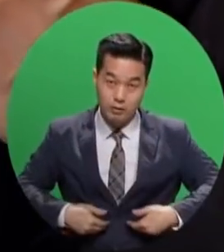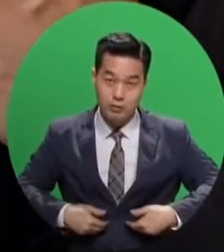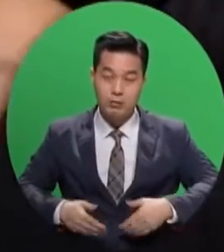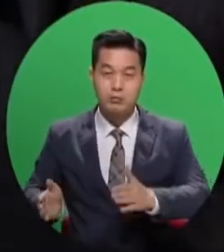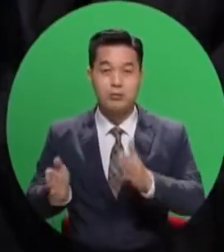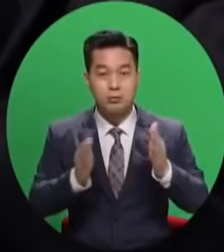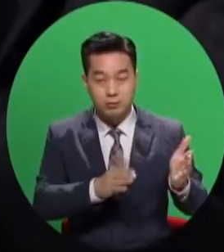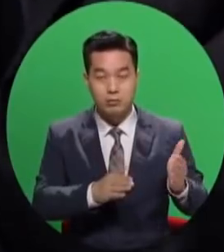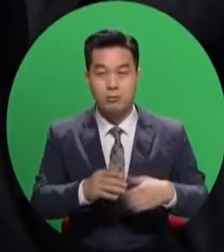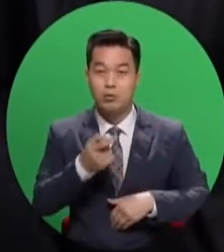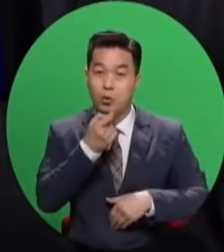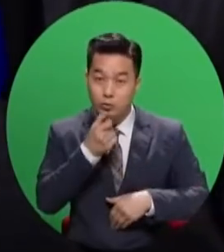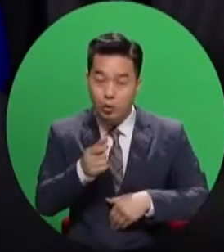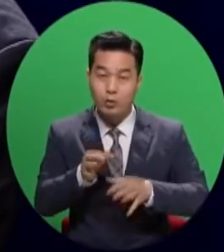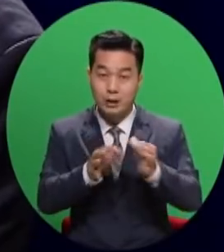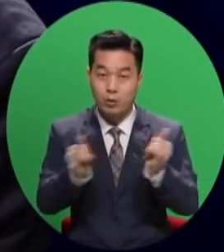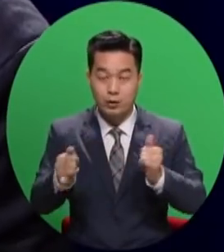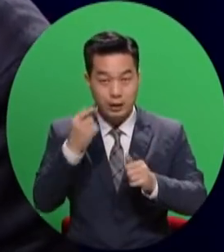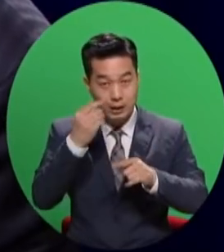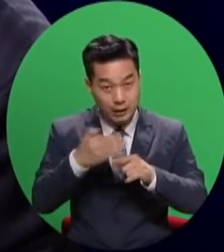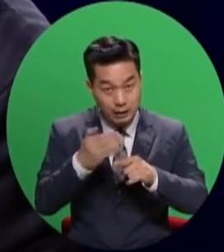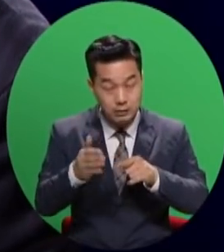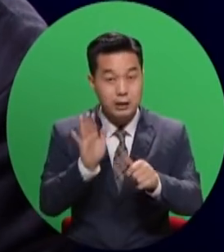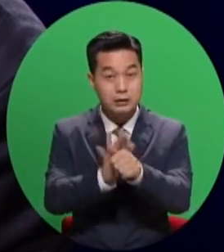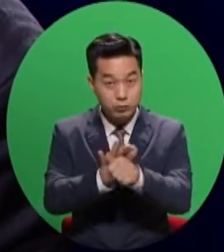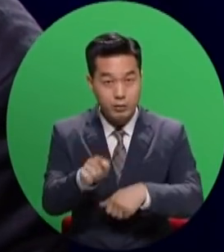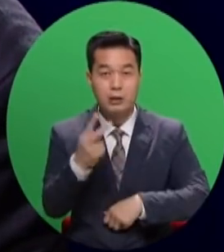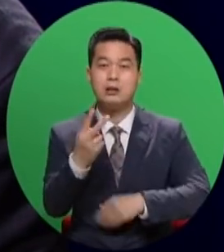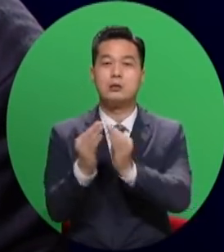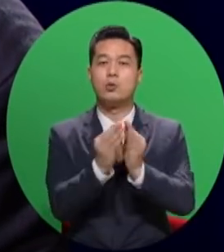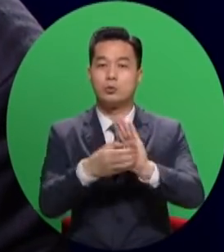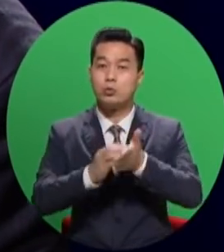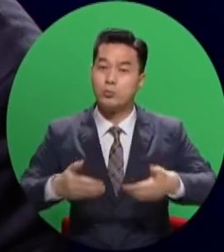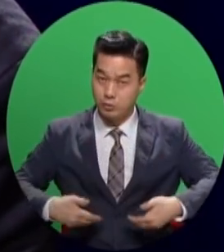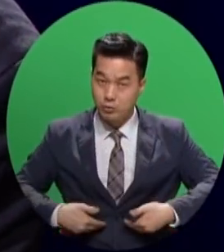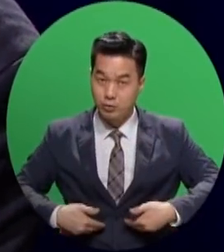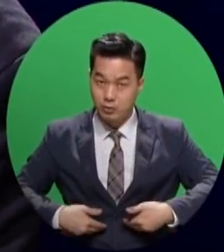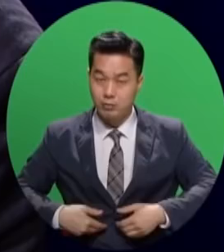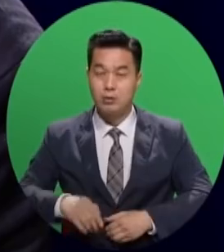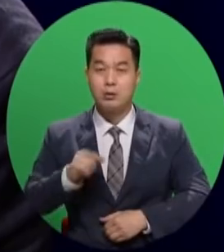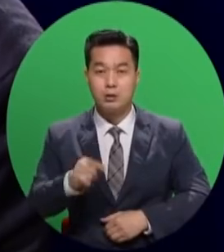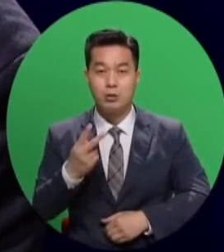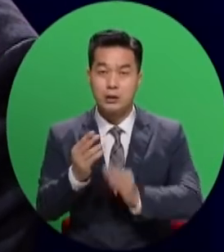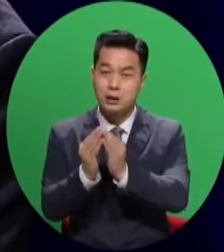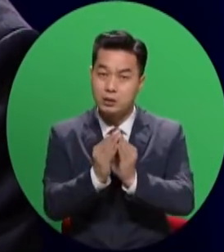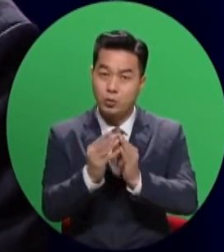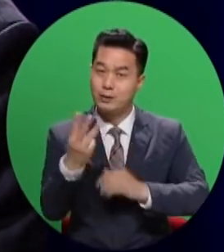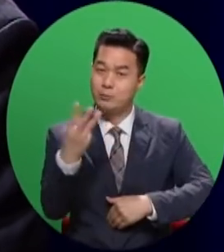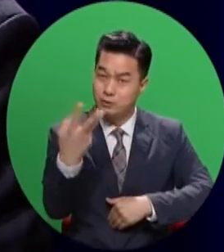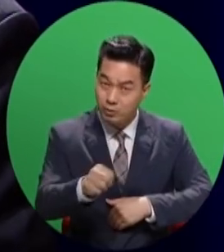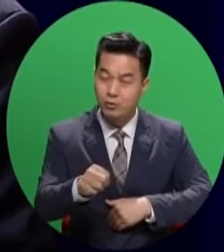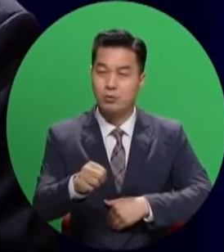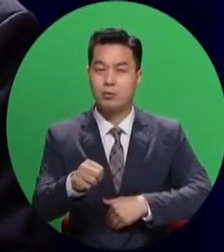다음에 이렇게 친한 내놓은 임대료 이것도 또 이 조정도 들어가구요 이것은 이죠 참 초록